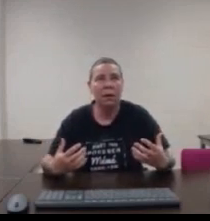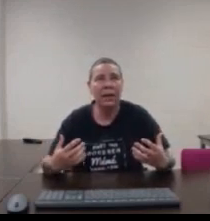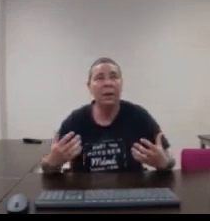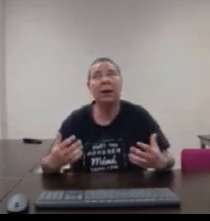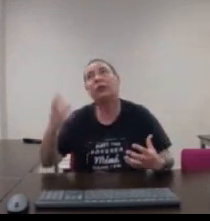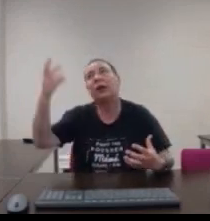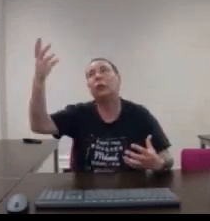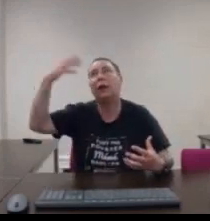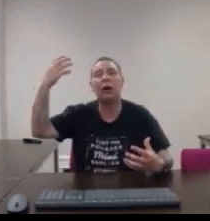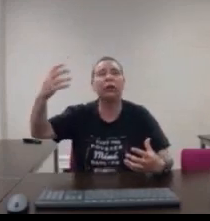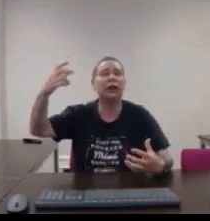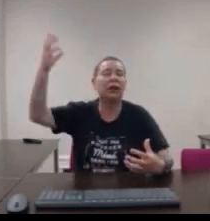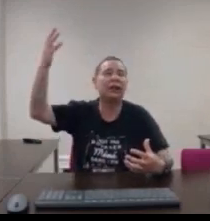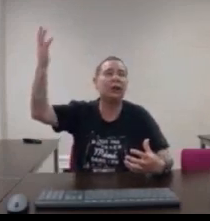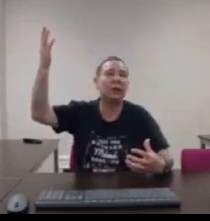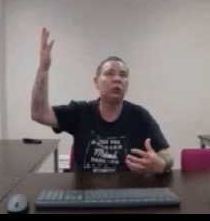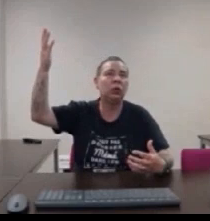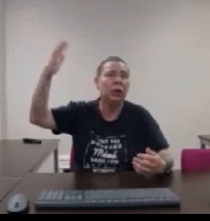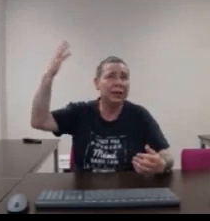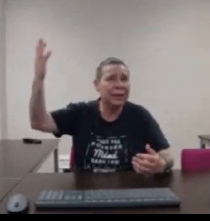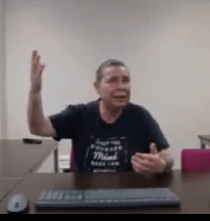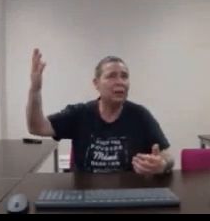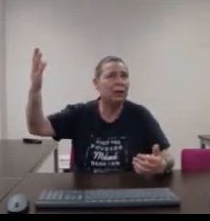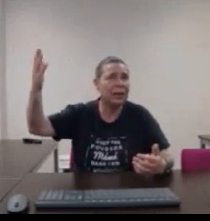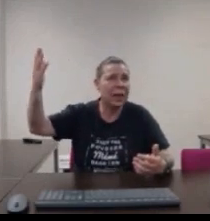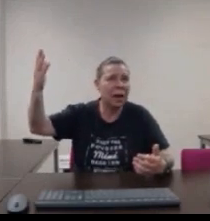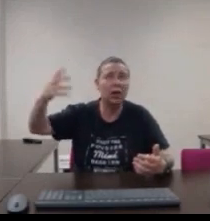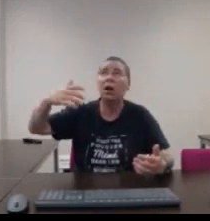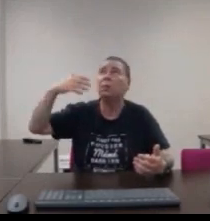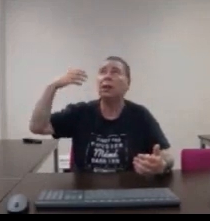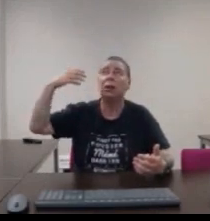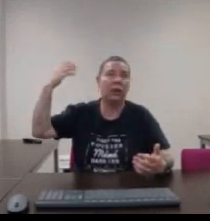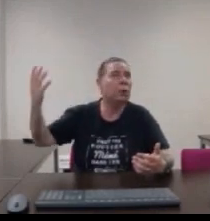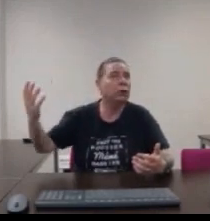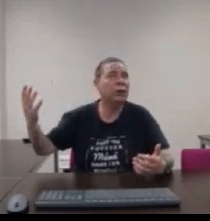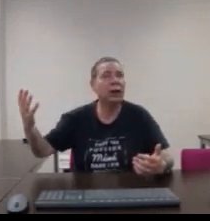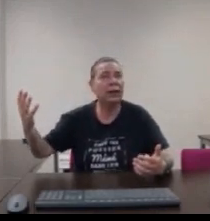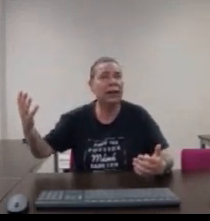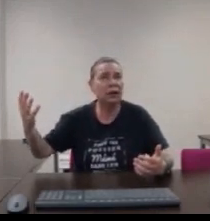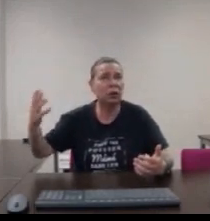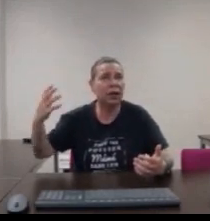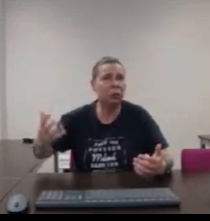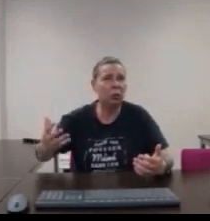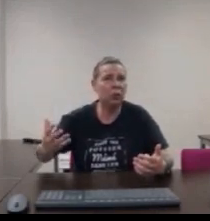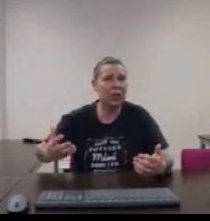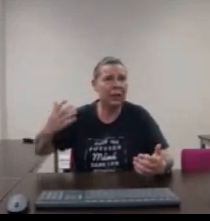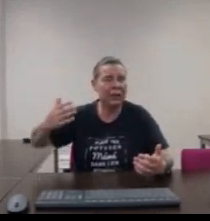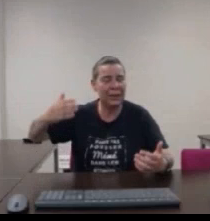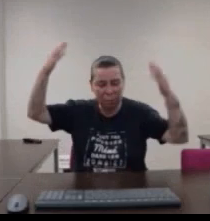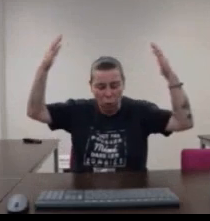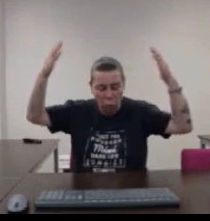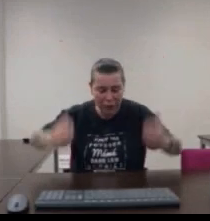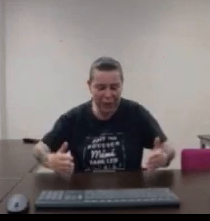Et après, on va pas rentrer dans le détail en termes de qualité d'éclairage, mais c'est important d'avoir un éclairage relativement